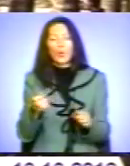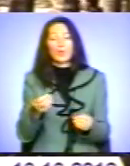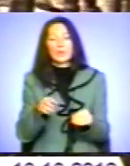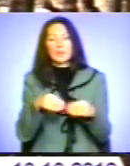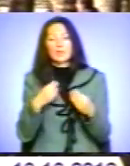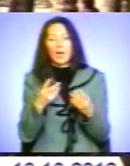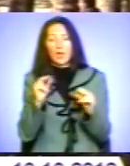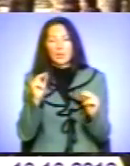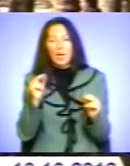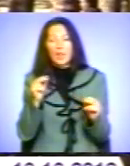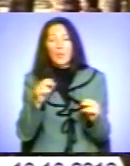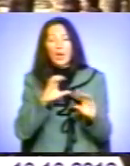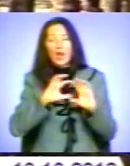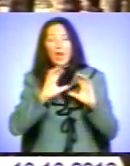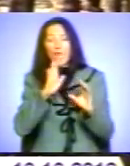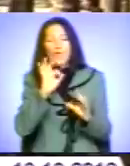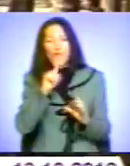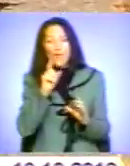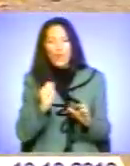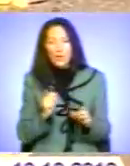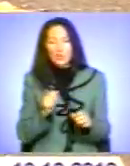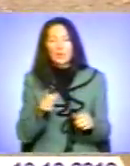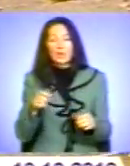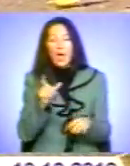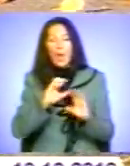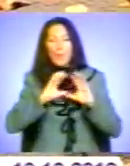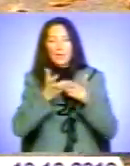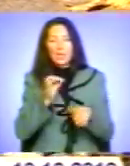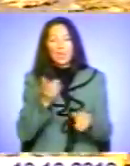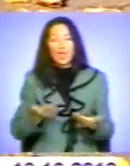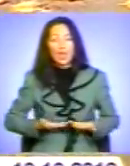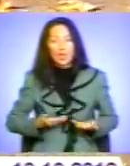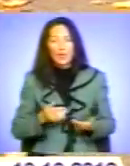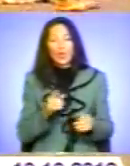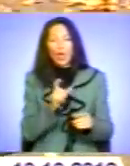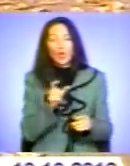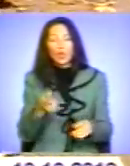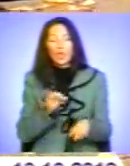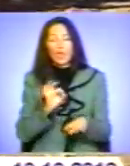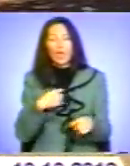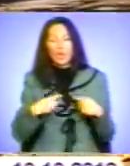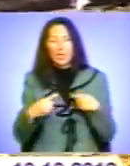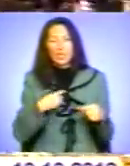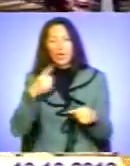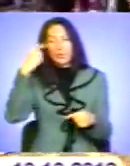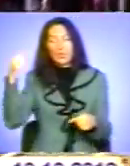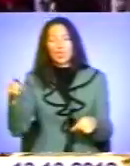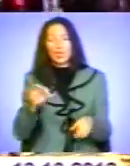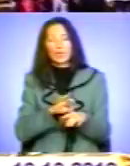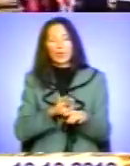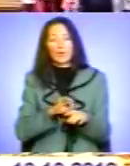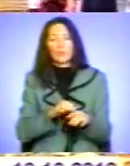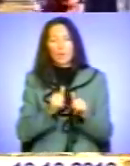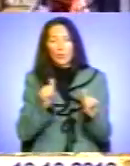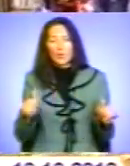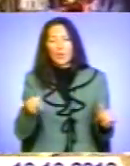здоров'я, на планеті живуть понад 500 мільйонів людей, які страждають на психічні захворювання. Найпоширеніші – депресія, психози,